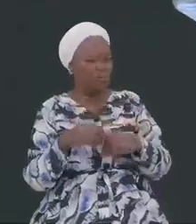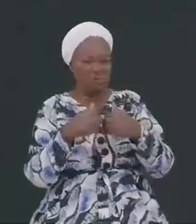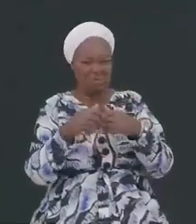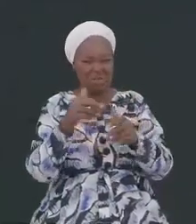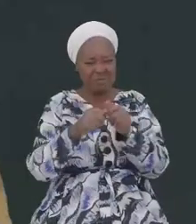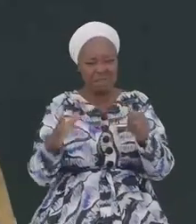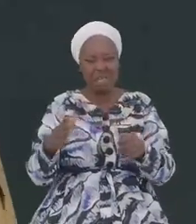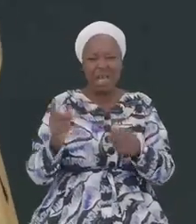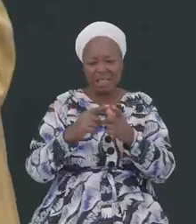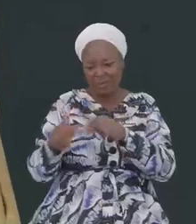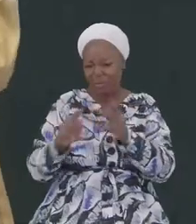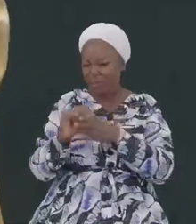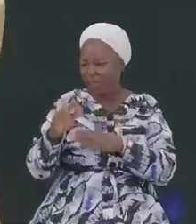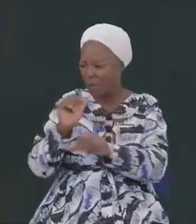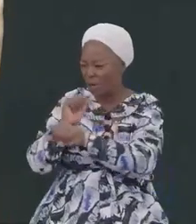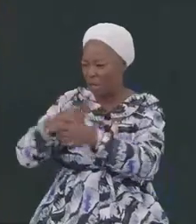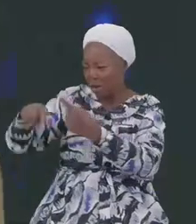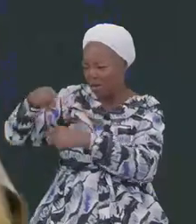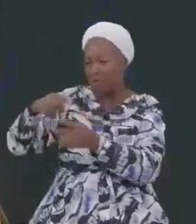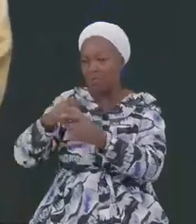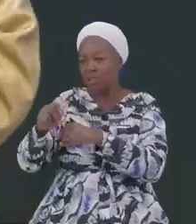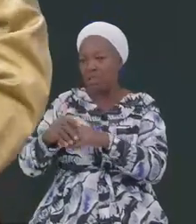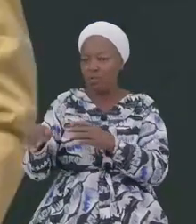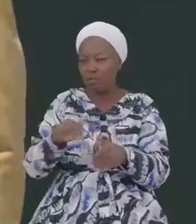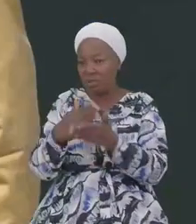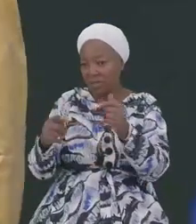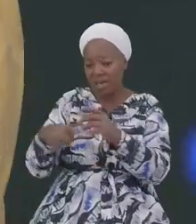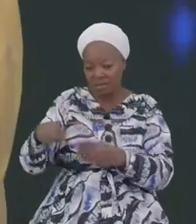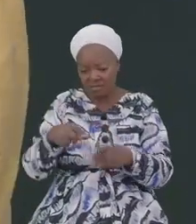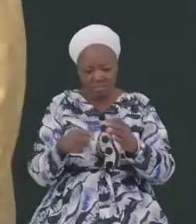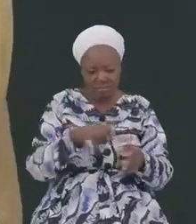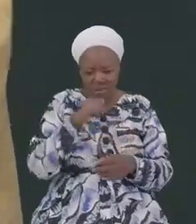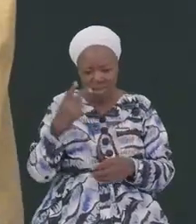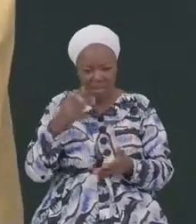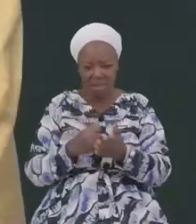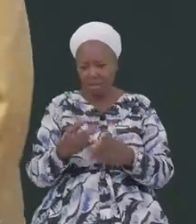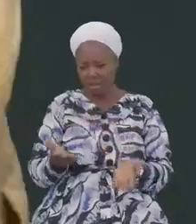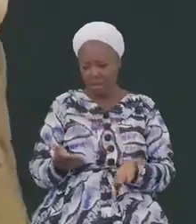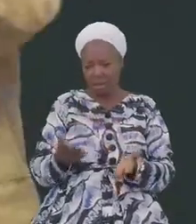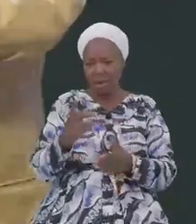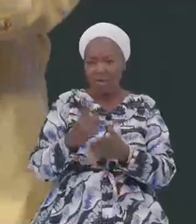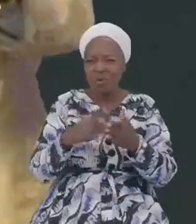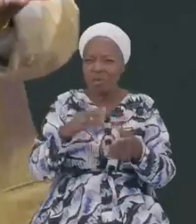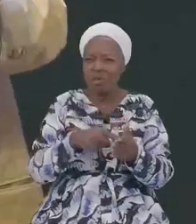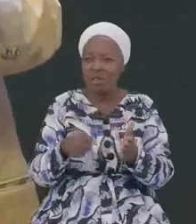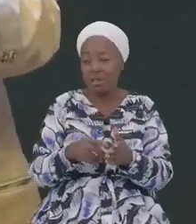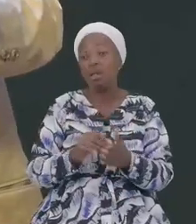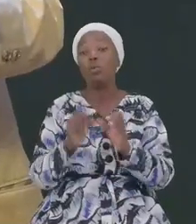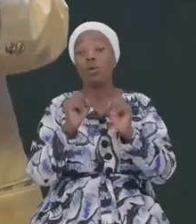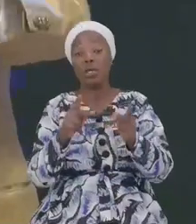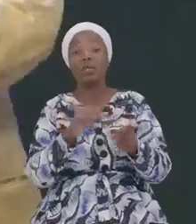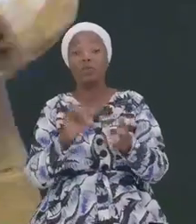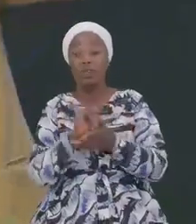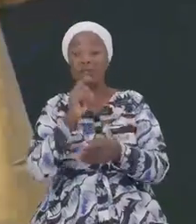qui travaillent autour de vous, ils ont fait quelque chose de gauche. Et vous dites, qu'en est-il de ça? Si c'est comme ça, si c'est le cas,